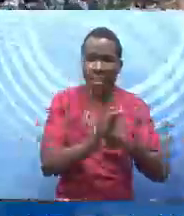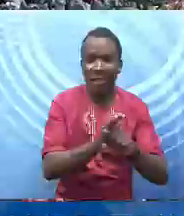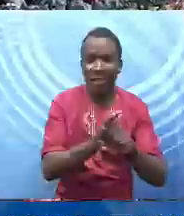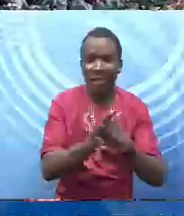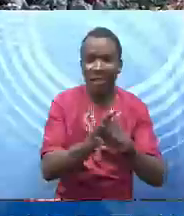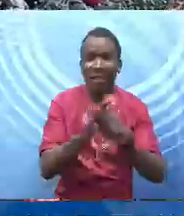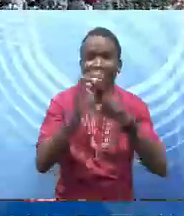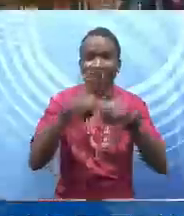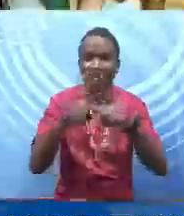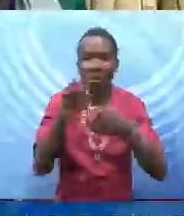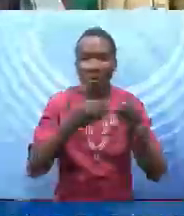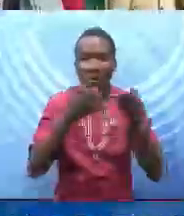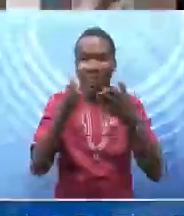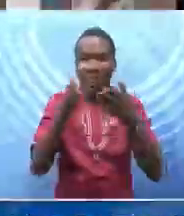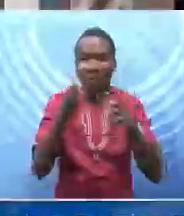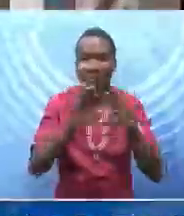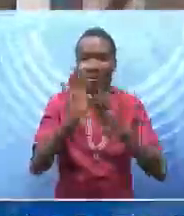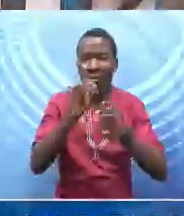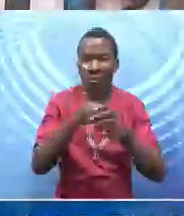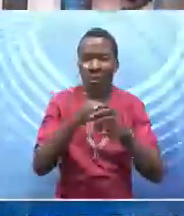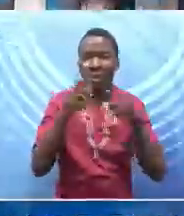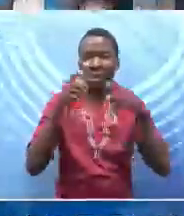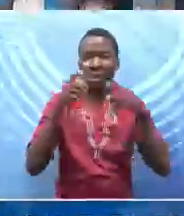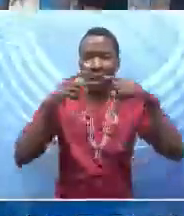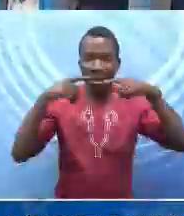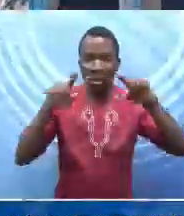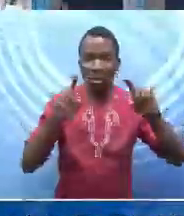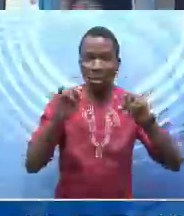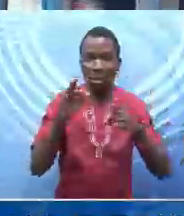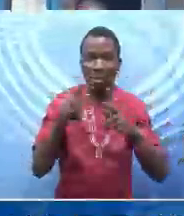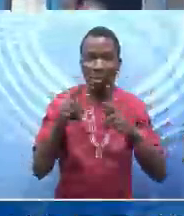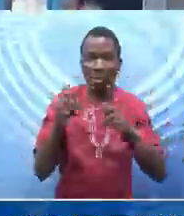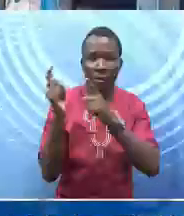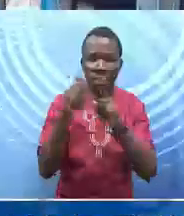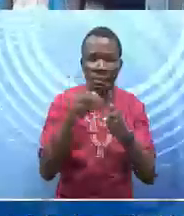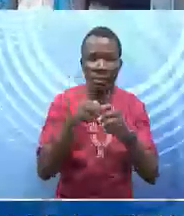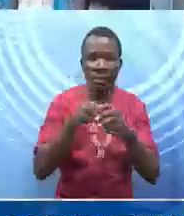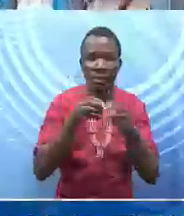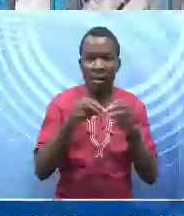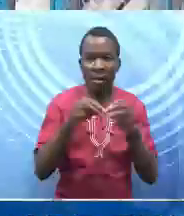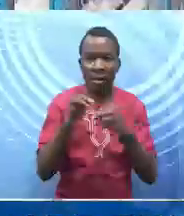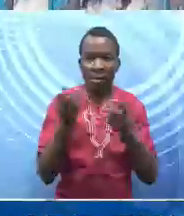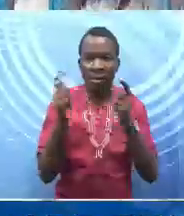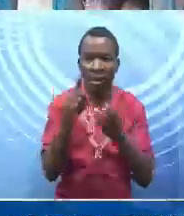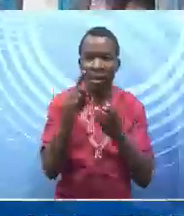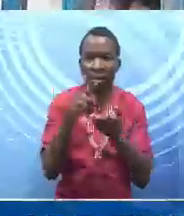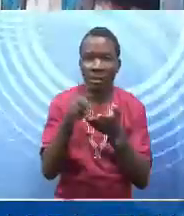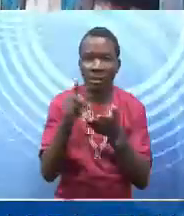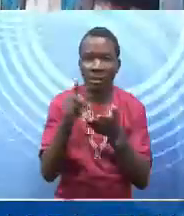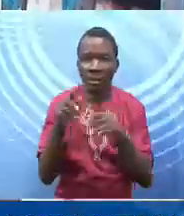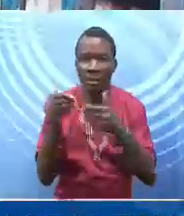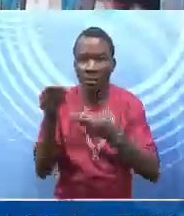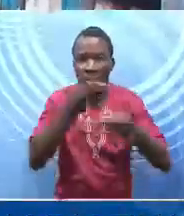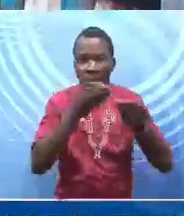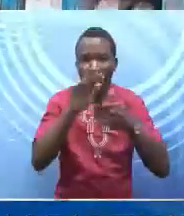ibyo byatewe nuko abacuruzi babigizemo uruhare. Yatangaje kandi ko yaba abaremera isoko baba baje kurangura cyangwa se kuranguza,